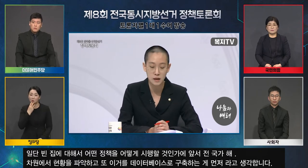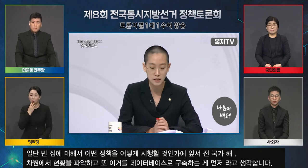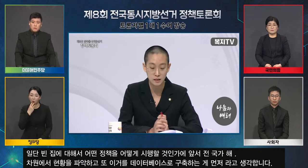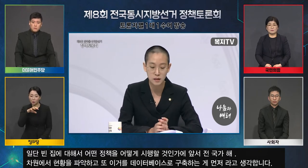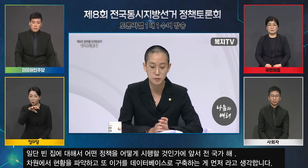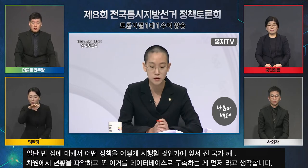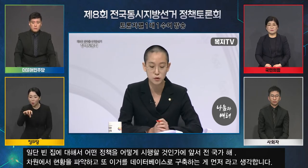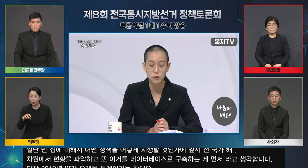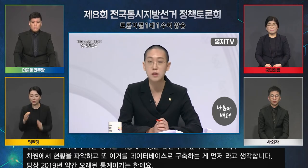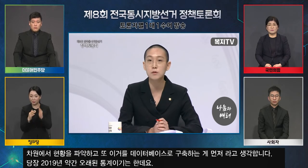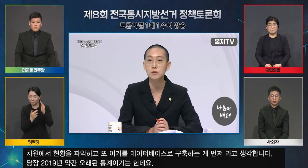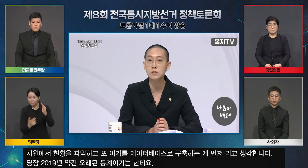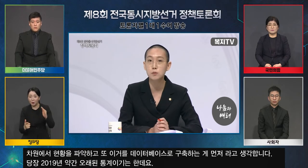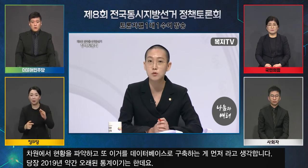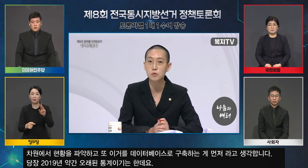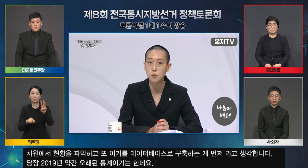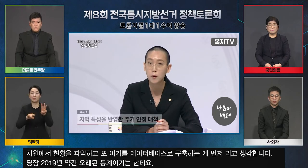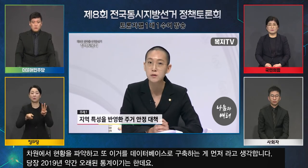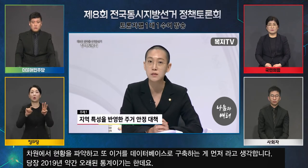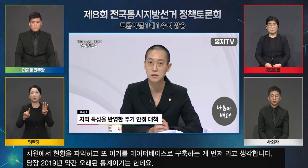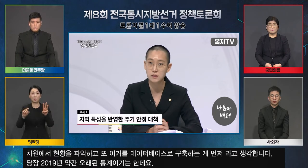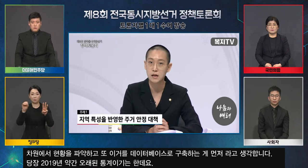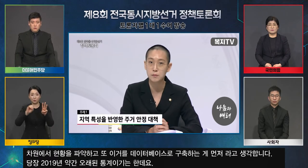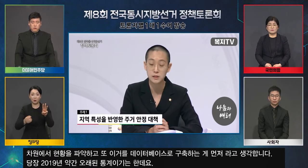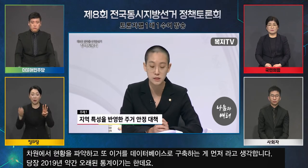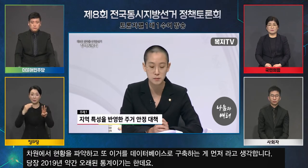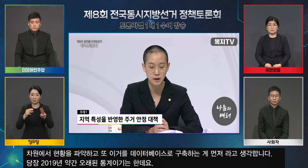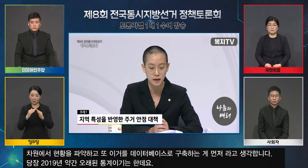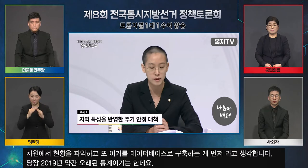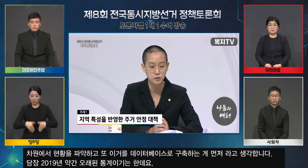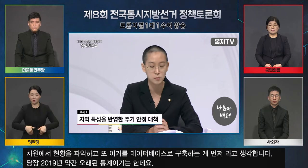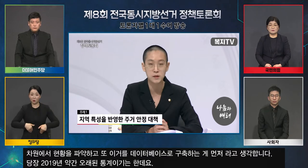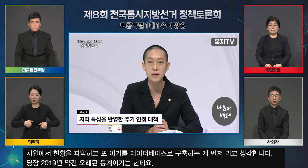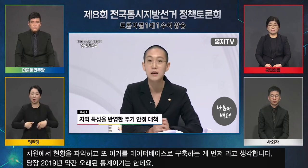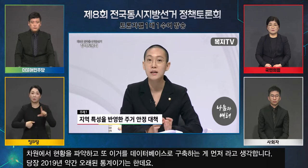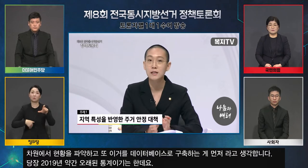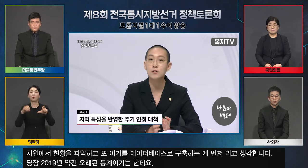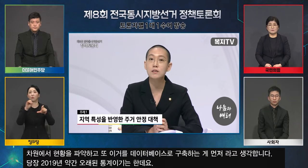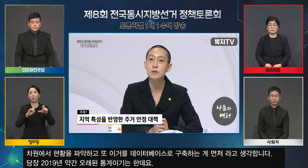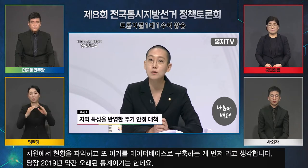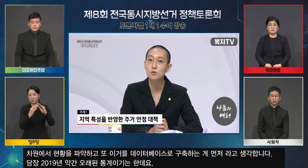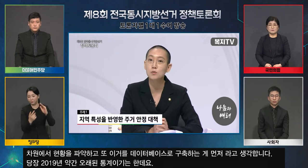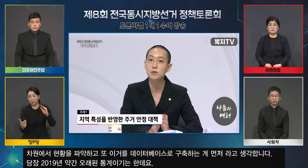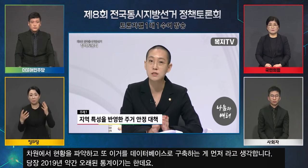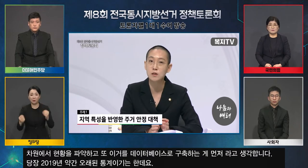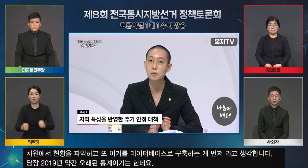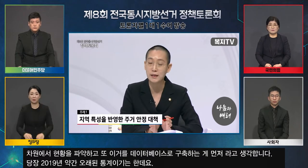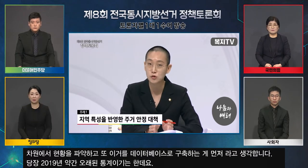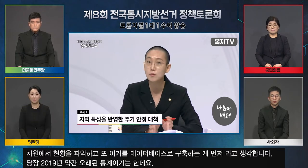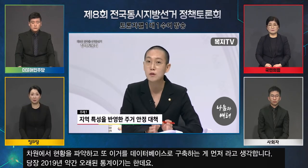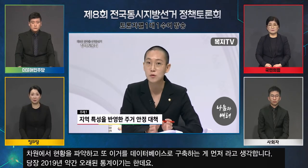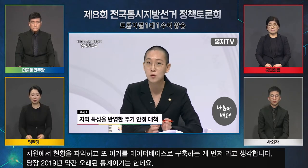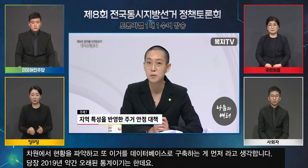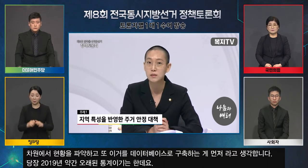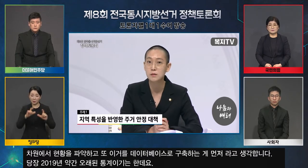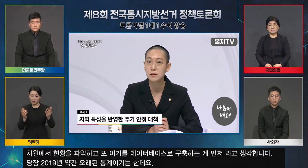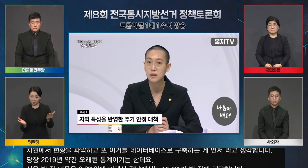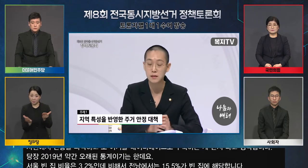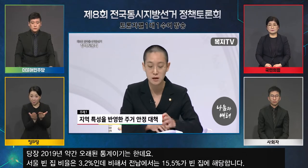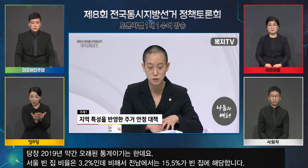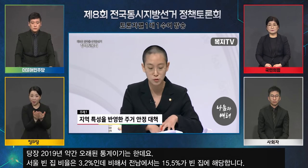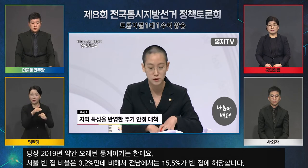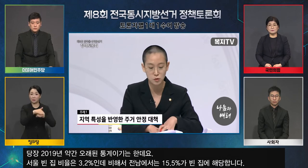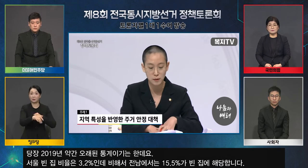%인데 비해서 전남에서는 15.5%가 빈집에 해당됩니다. 이렇기 때문에 좀 더 지역 맞춤형으로